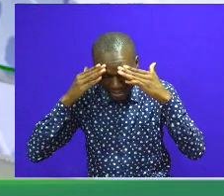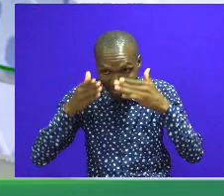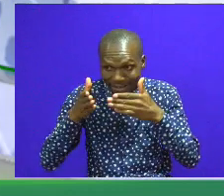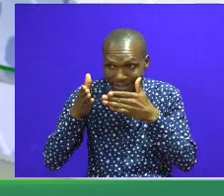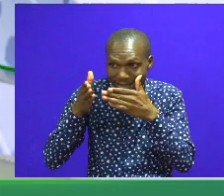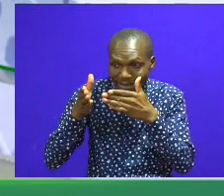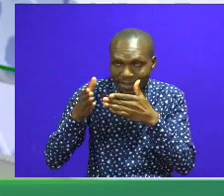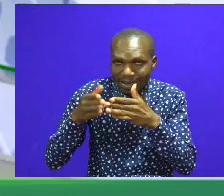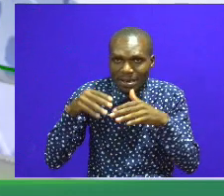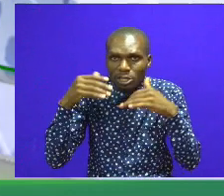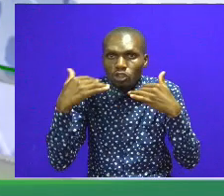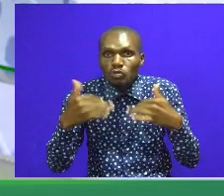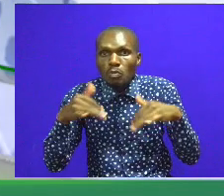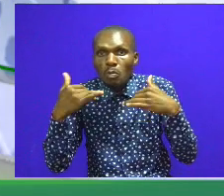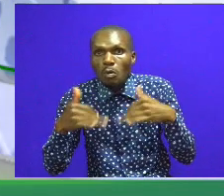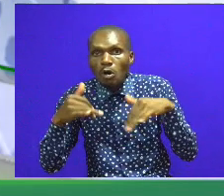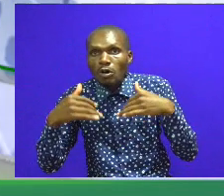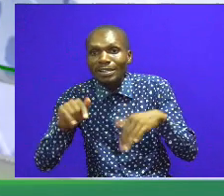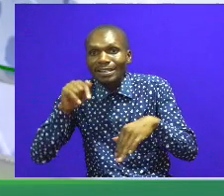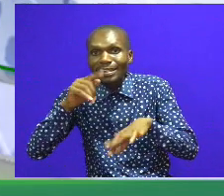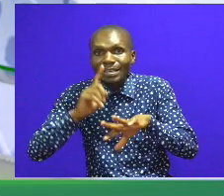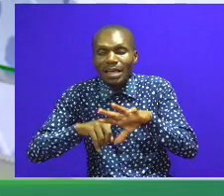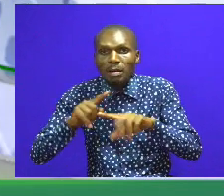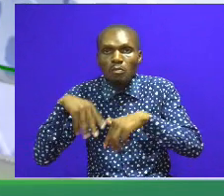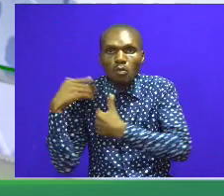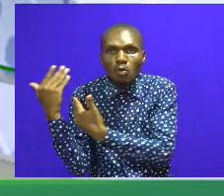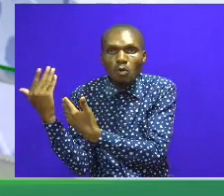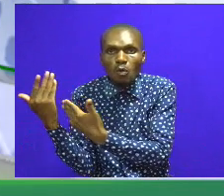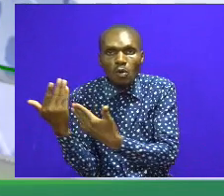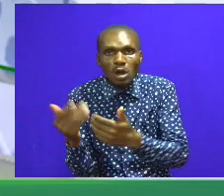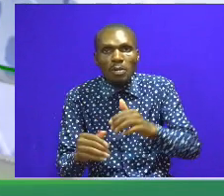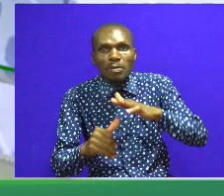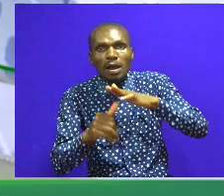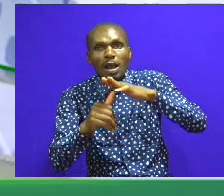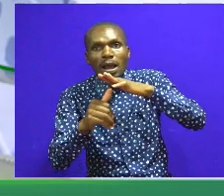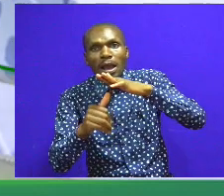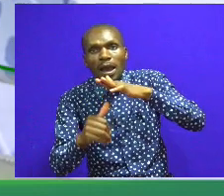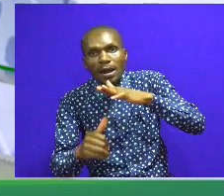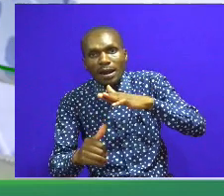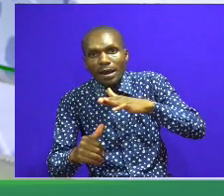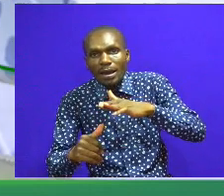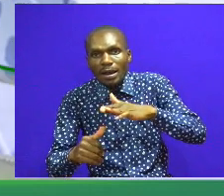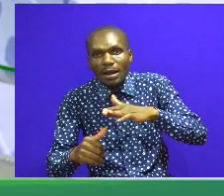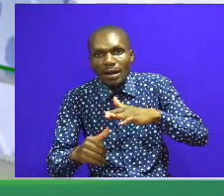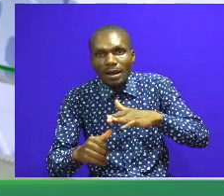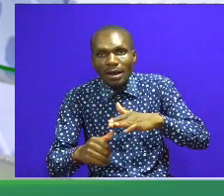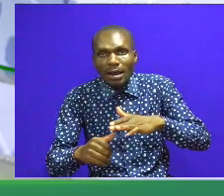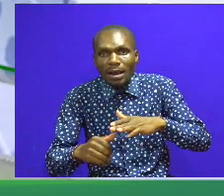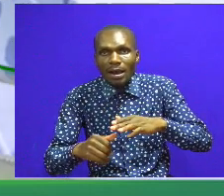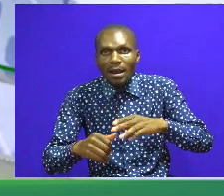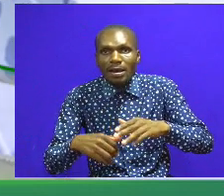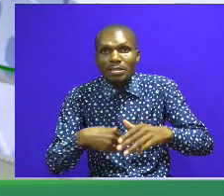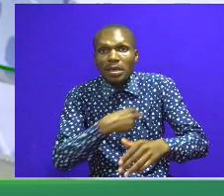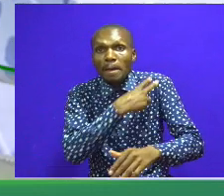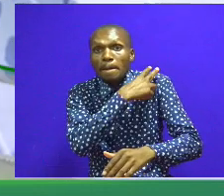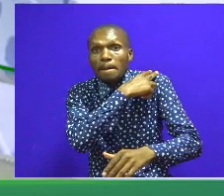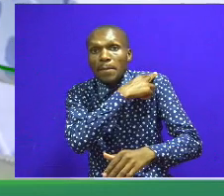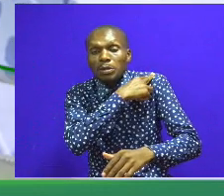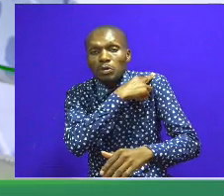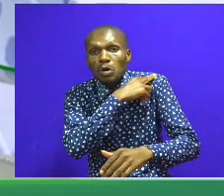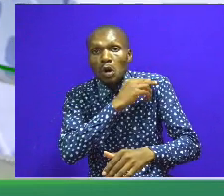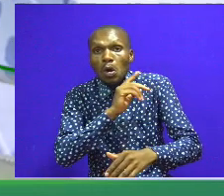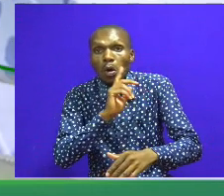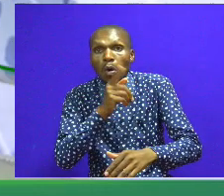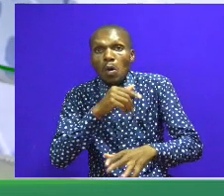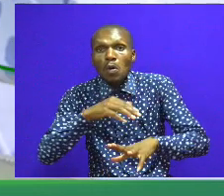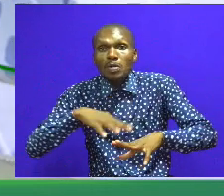ensemeyo chiko sori cho ase entunda yigachi kwaliga niwa inse yomo inseyomo patron laban uko yiboigo ole